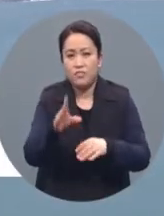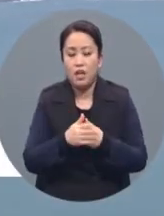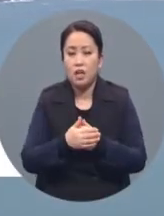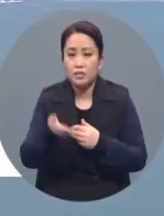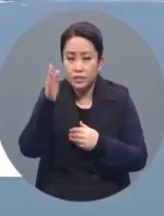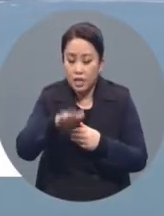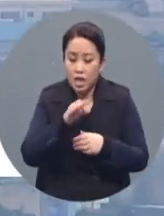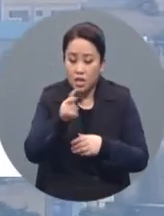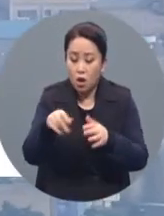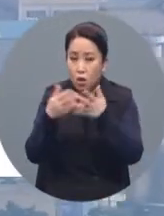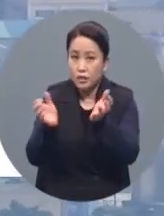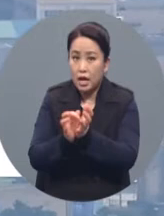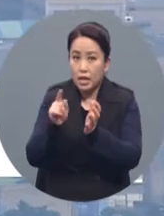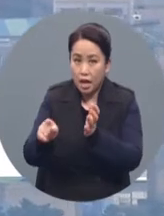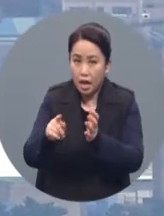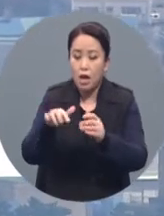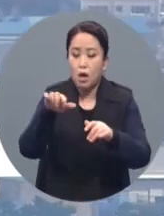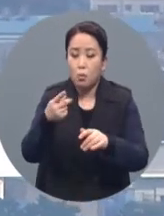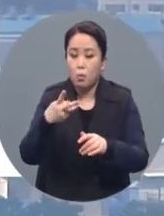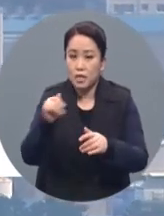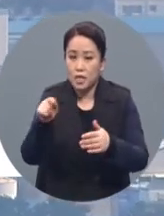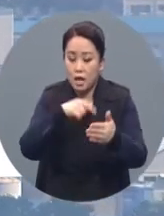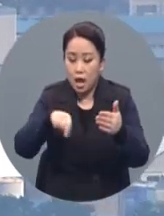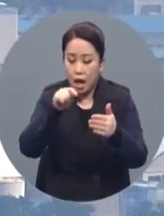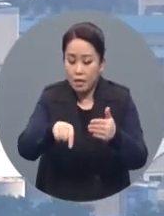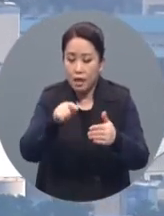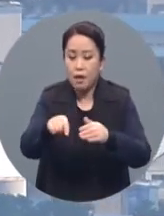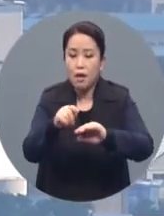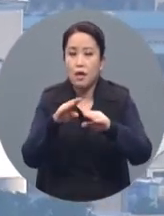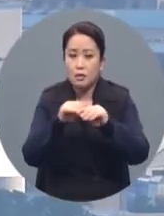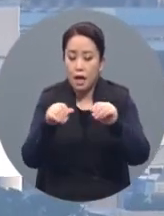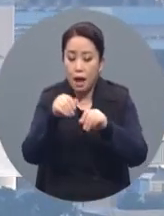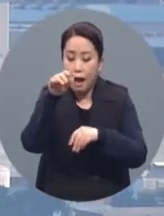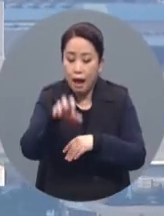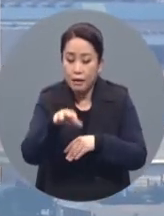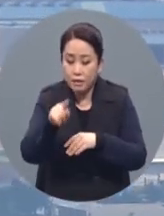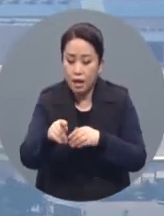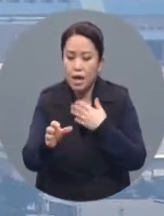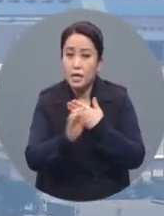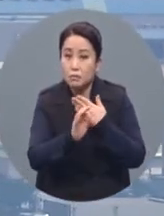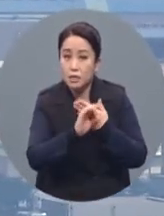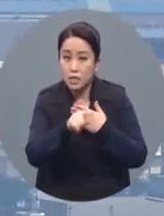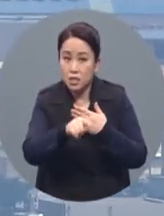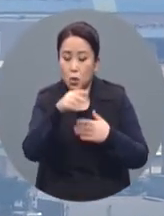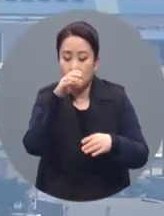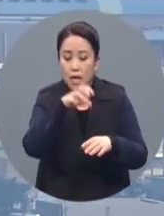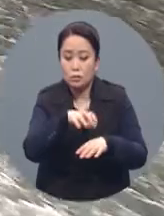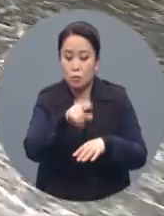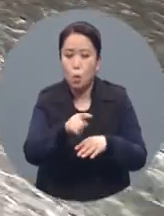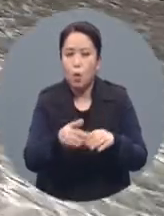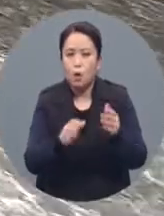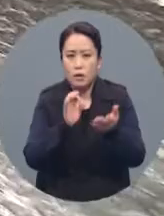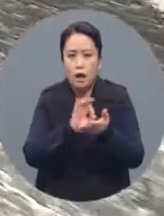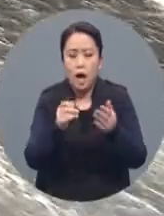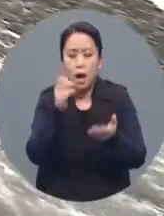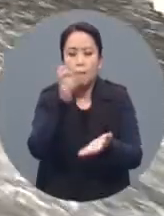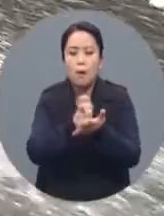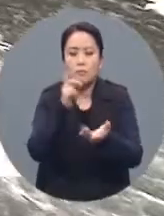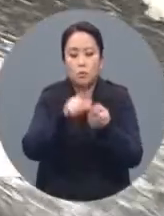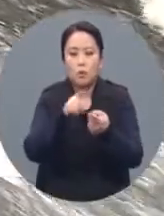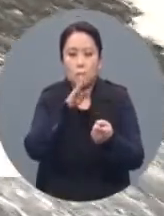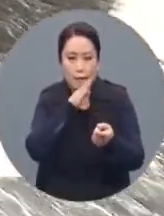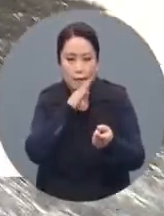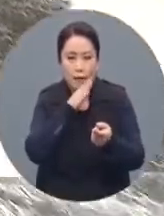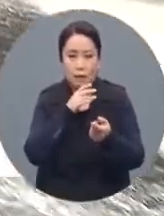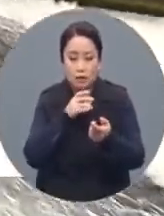내 이 사용후 핵연료의 임시 저장 시설을 합법화하는 내용이 특별법 제정을 추진하고 있습니다 그 난 이제 법적 논쟁이